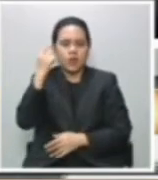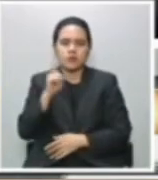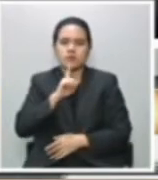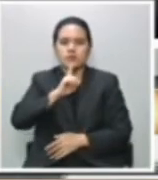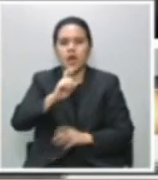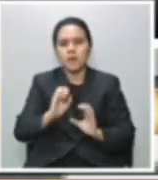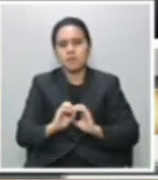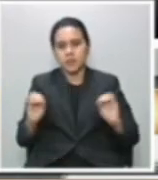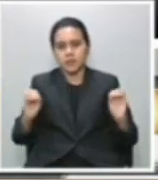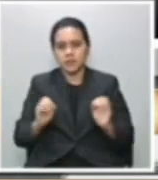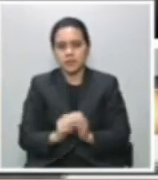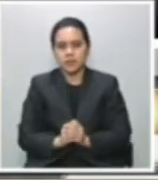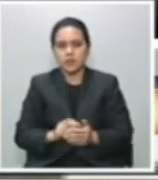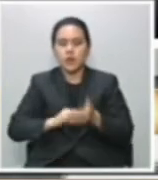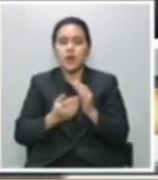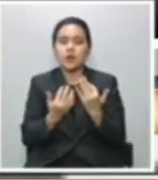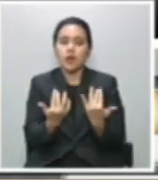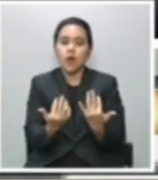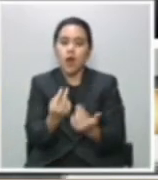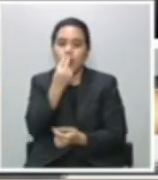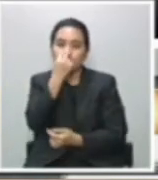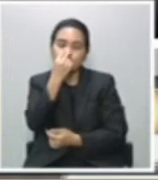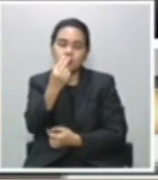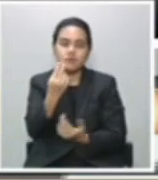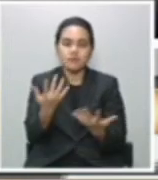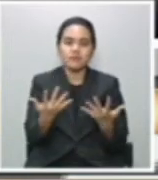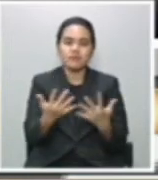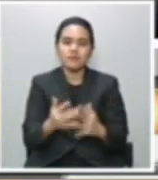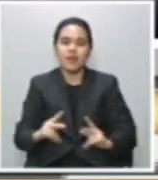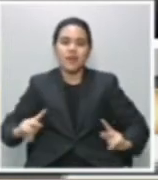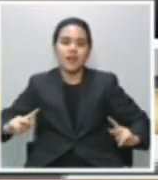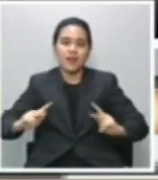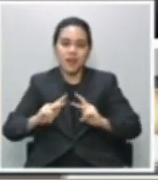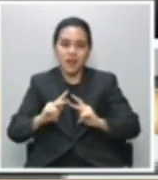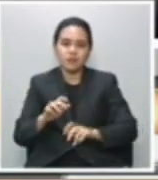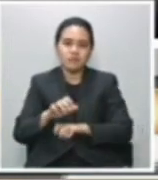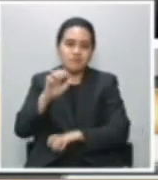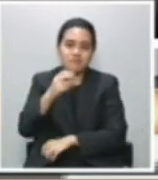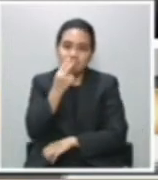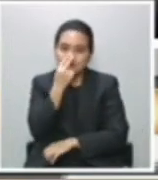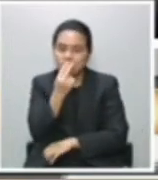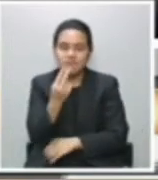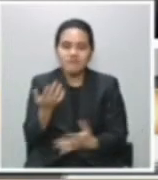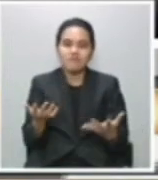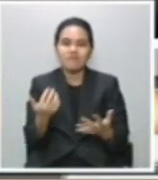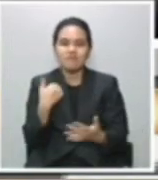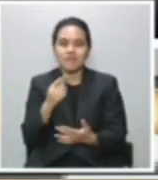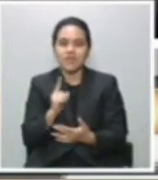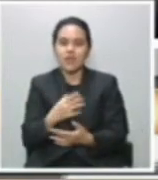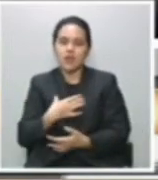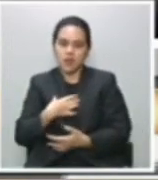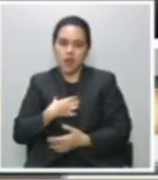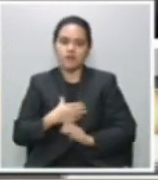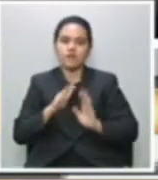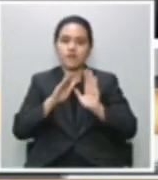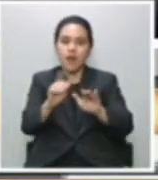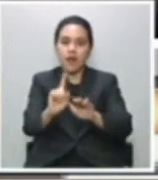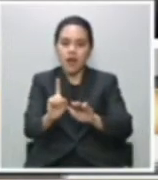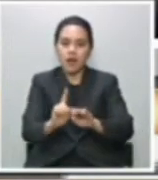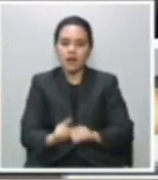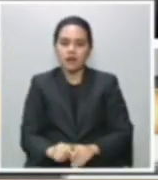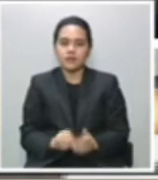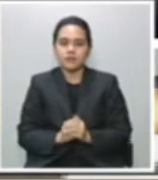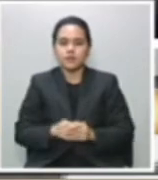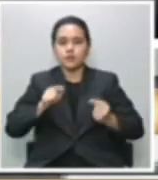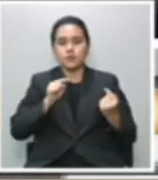นอกจากว่าจะรอดูนะครับของกระทรวงมหาดไทยนั้นผมฝากข้อคิดนิดหนึ่งว่าในการปรับเกร